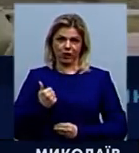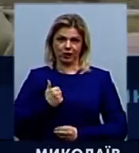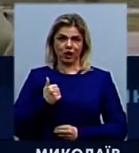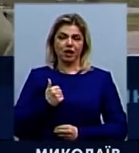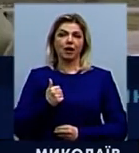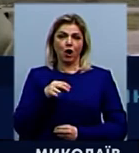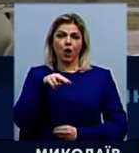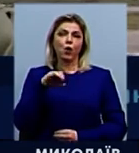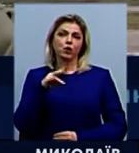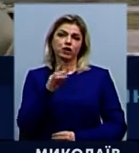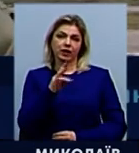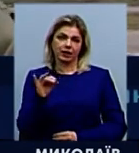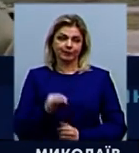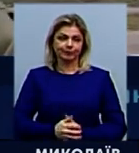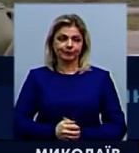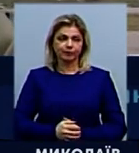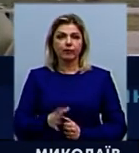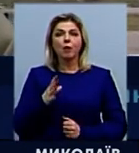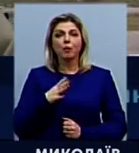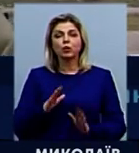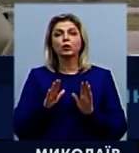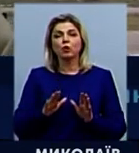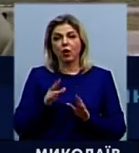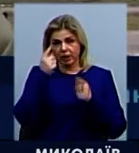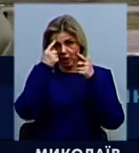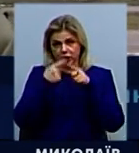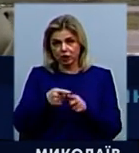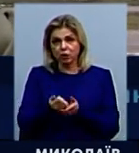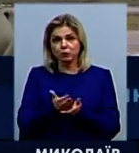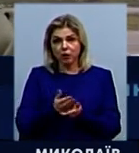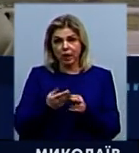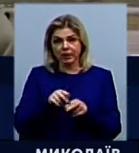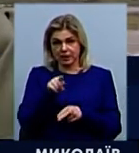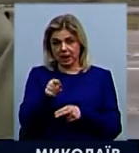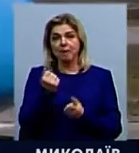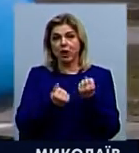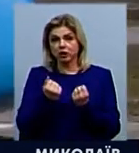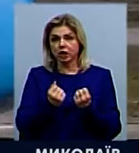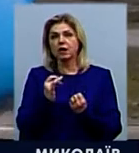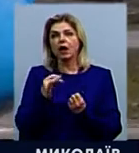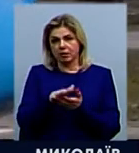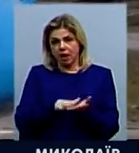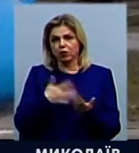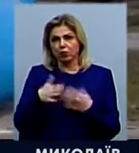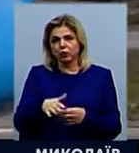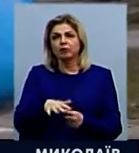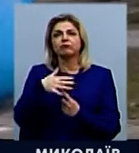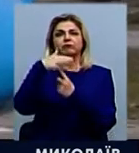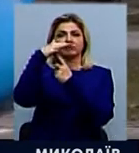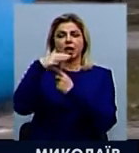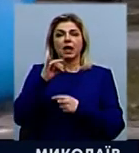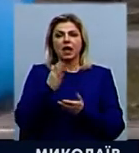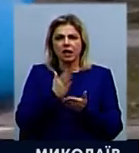Було технічне тільки обслуговування даної машини, і далі ця машина вже піднялась воду. Є